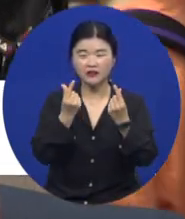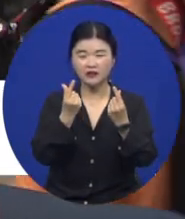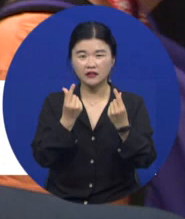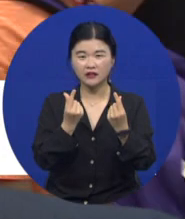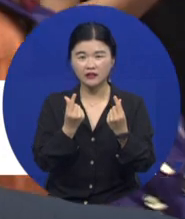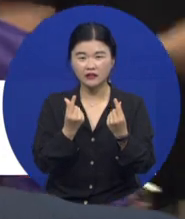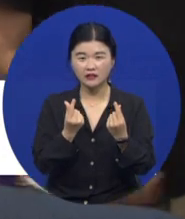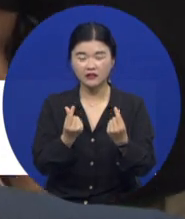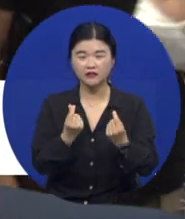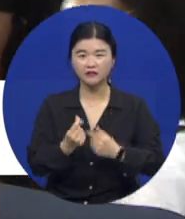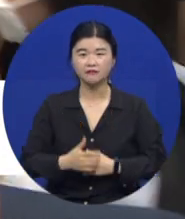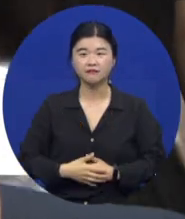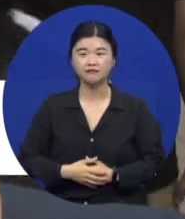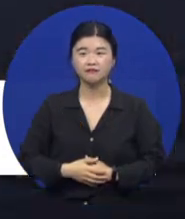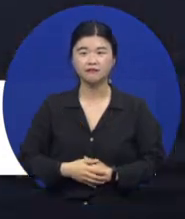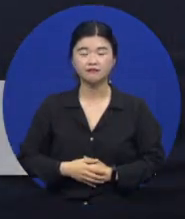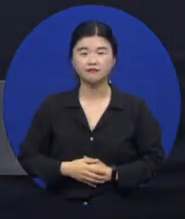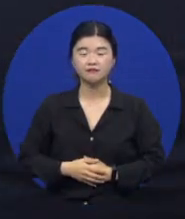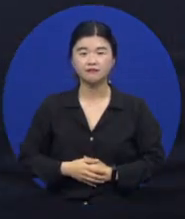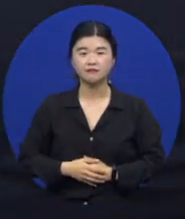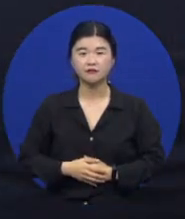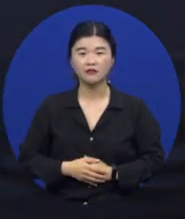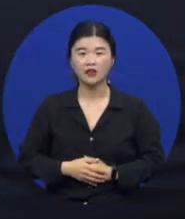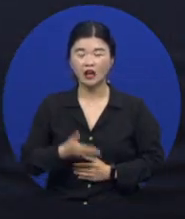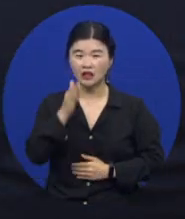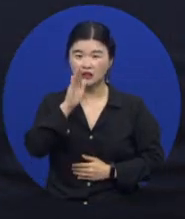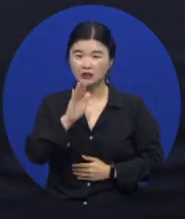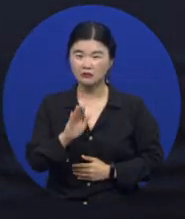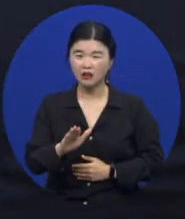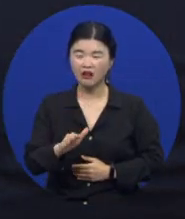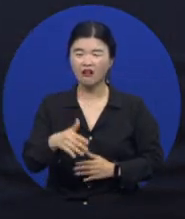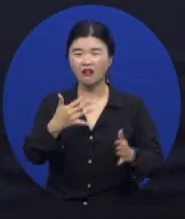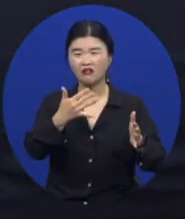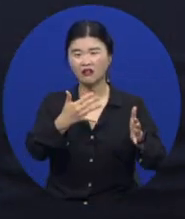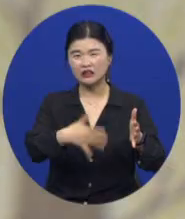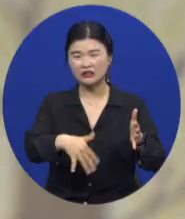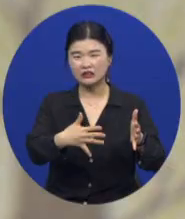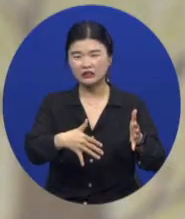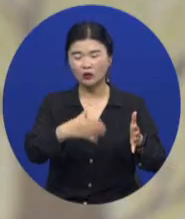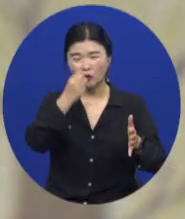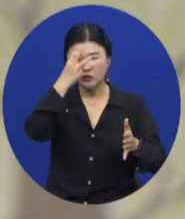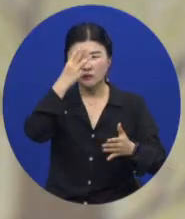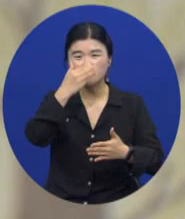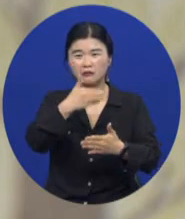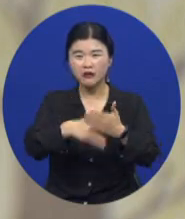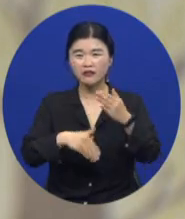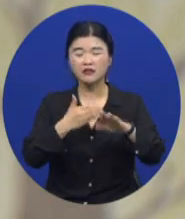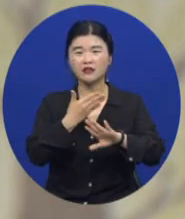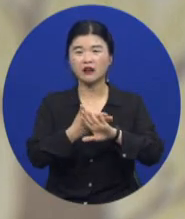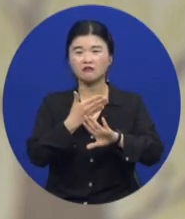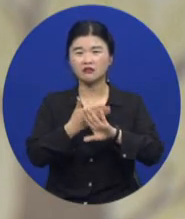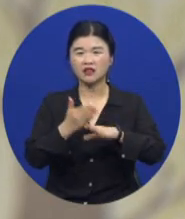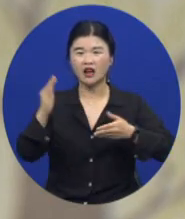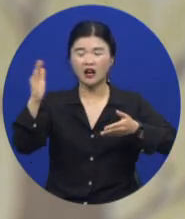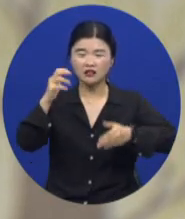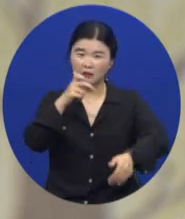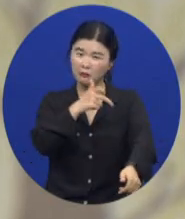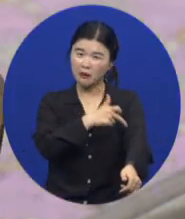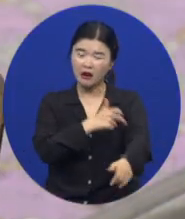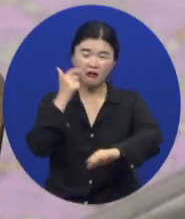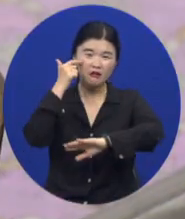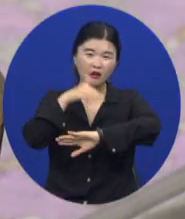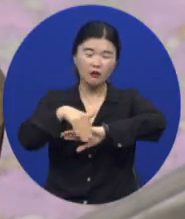뭐 하면 잘 될 것 같습니다. 하지만 아직까지 고3을 제외한 나머지 학생들의 백신 접종